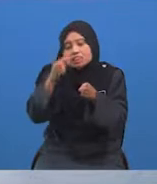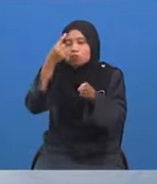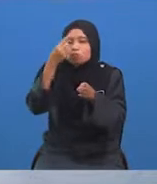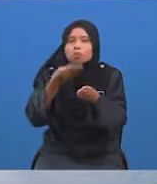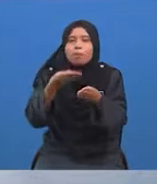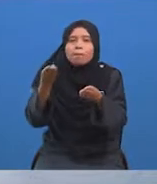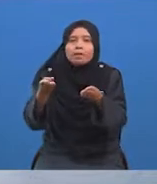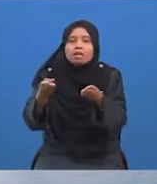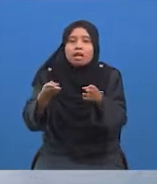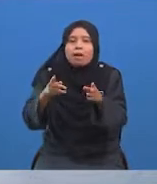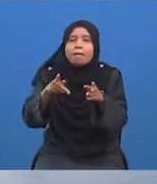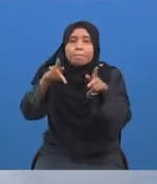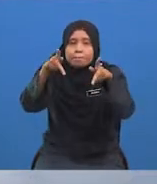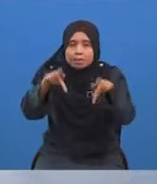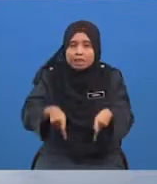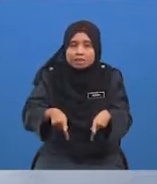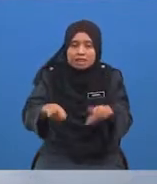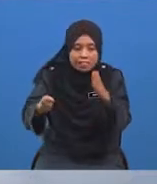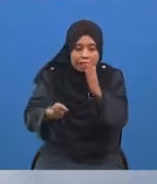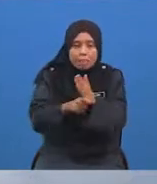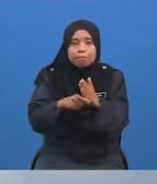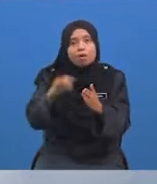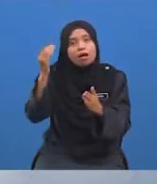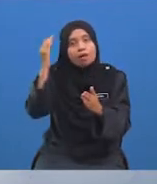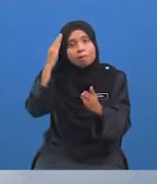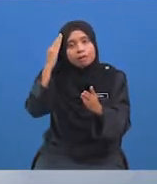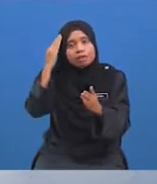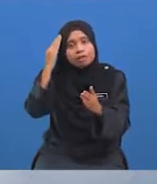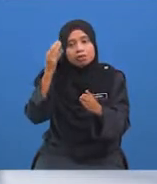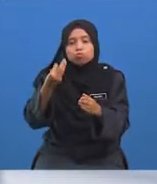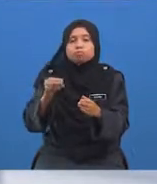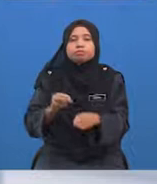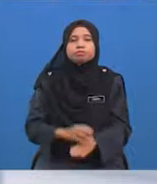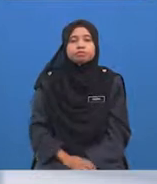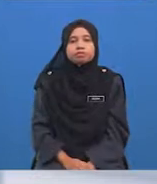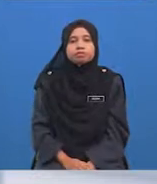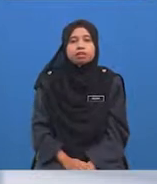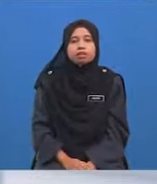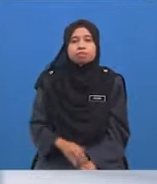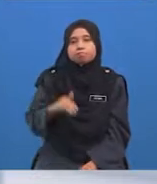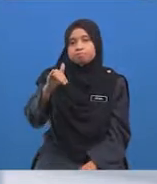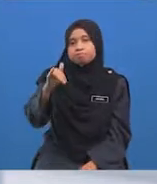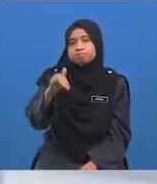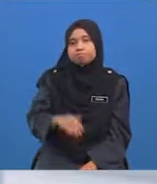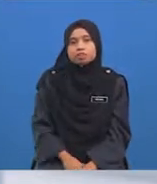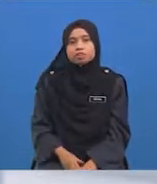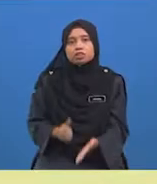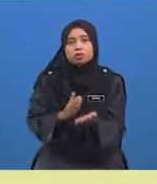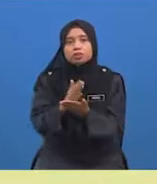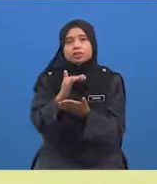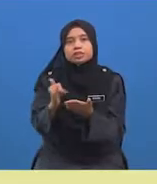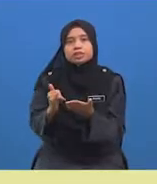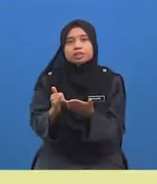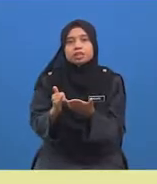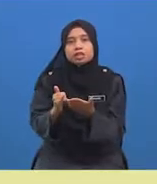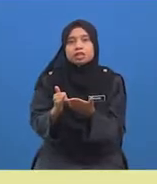peluang kepada pekerja menambahkan pengetahuan mereka. Ya, seterusnya pelajar.